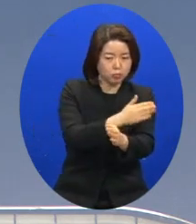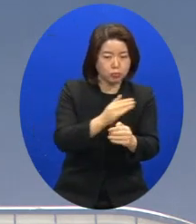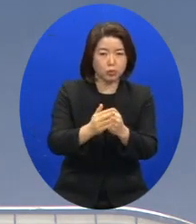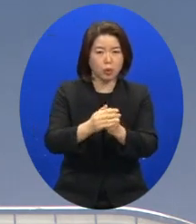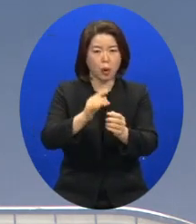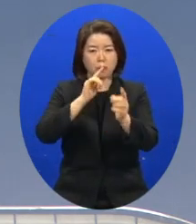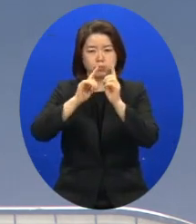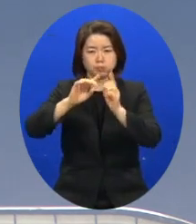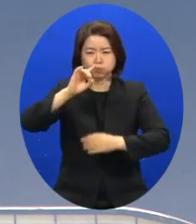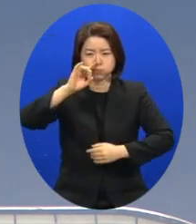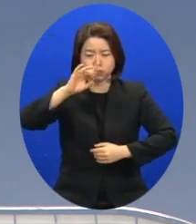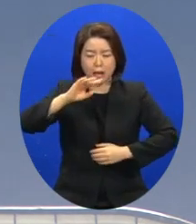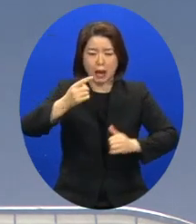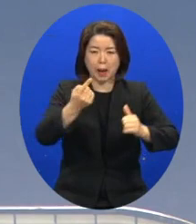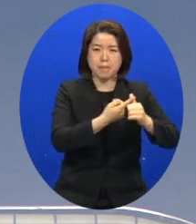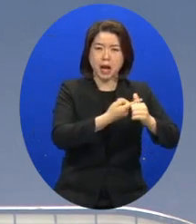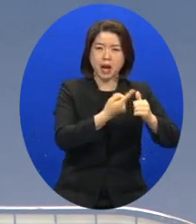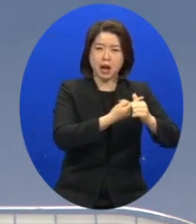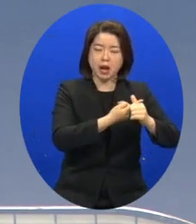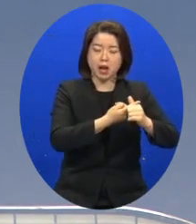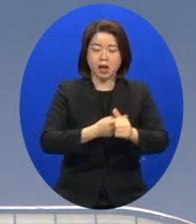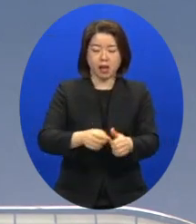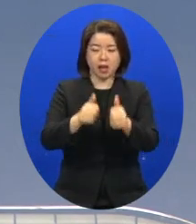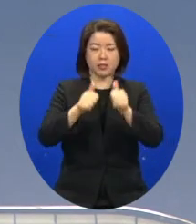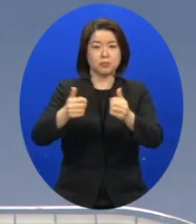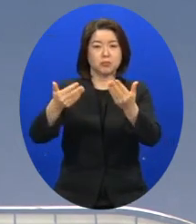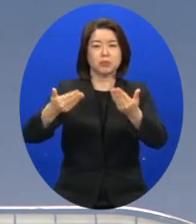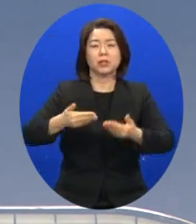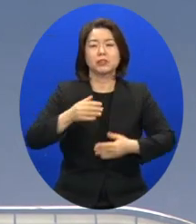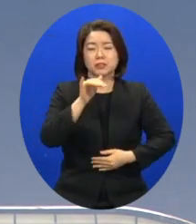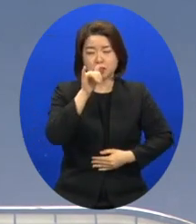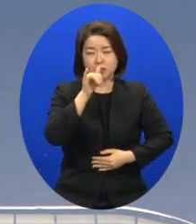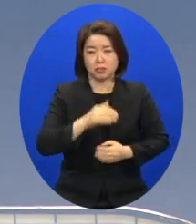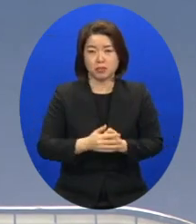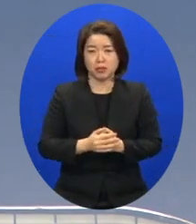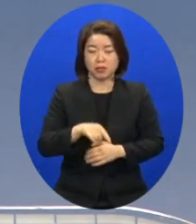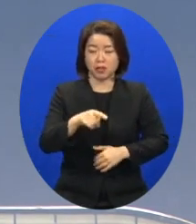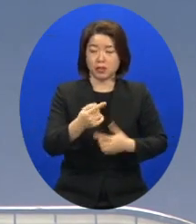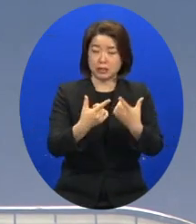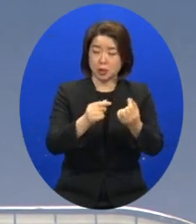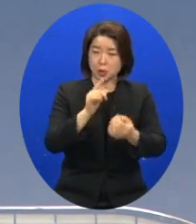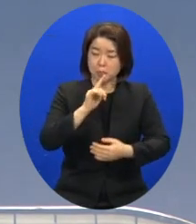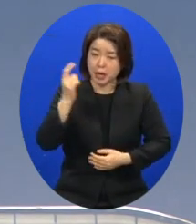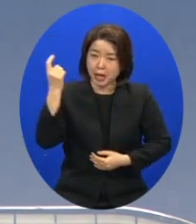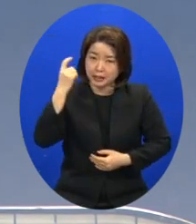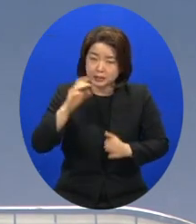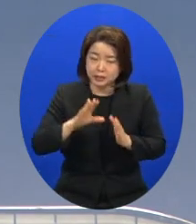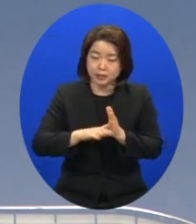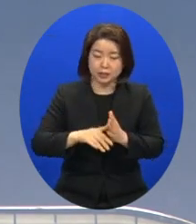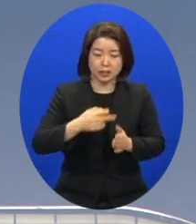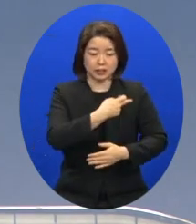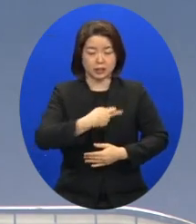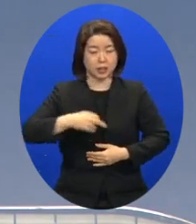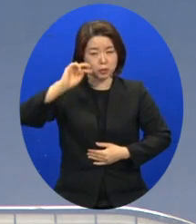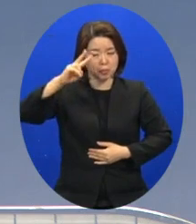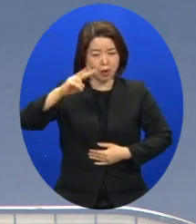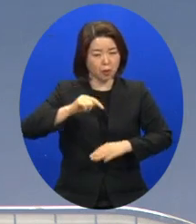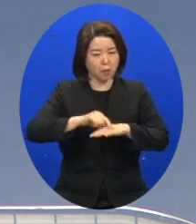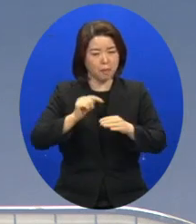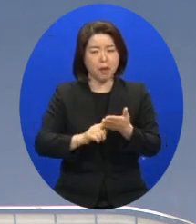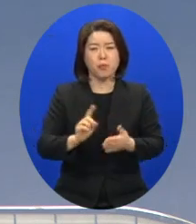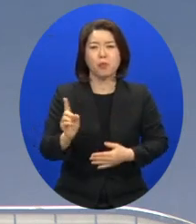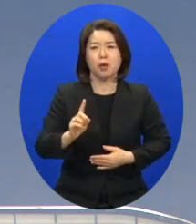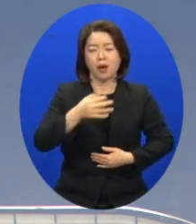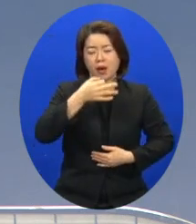비난을 심판을 받았습니다 그런 말을 들을 때 사도 바울이 얼마나 힘들어 됐습니다